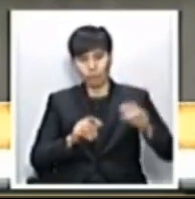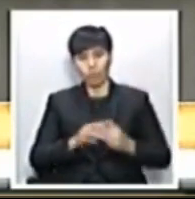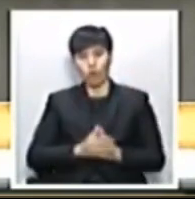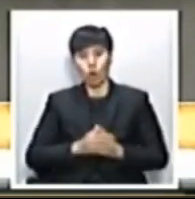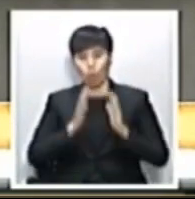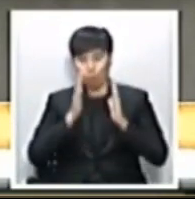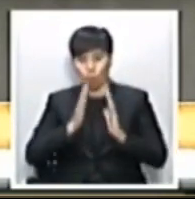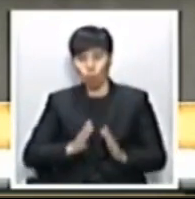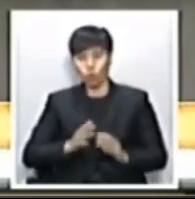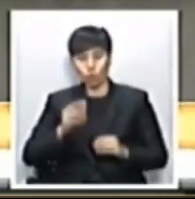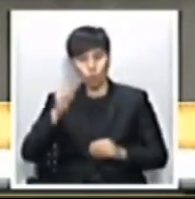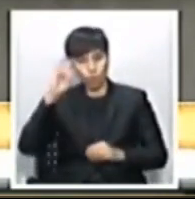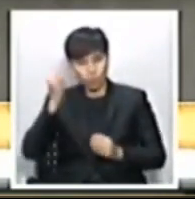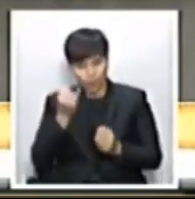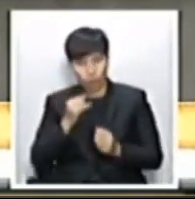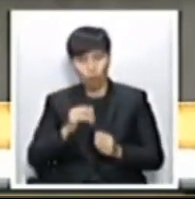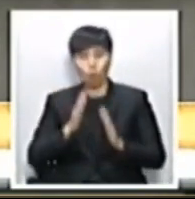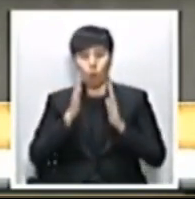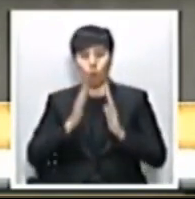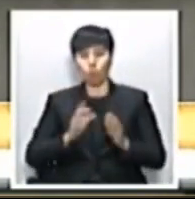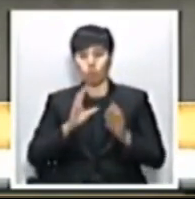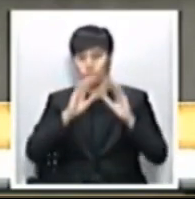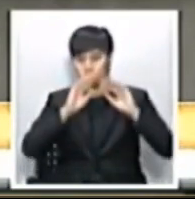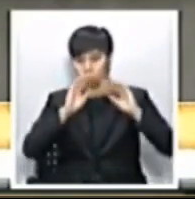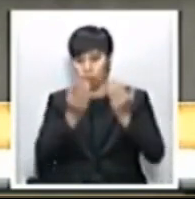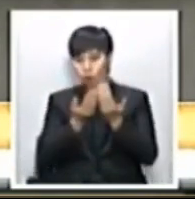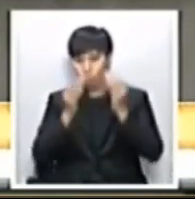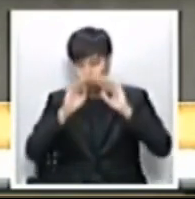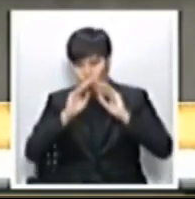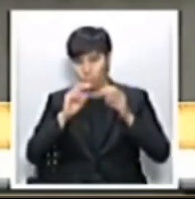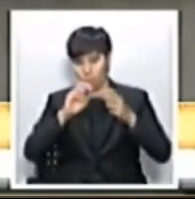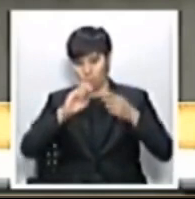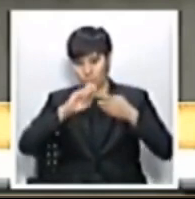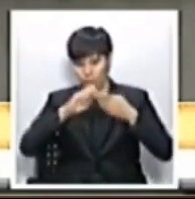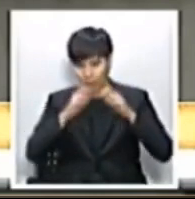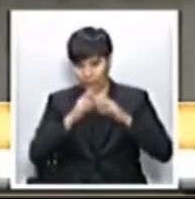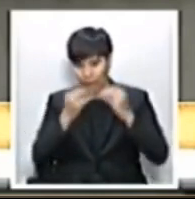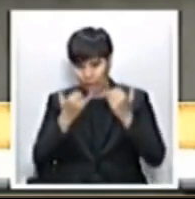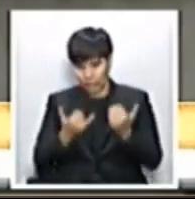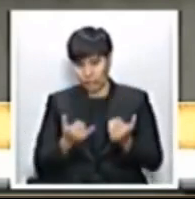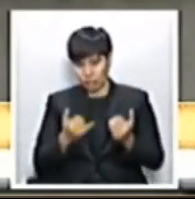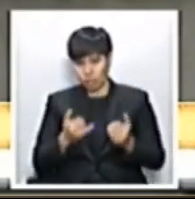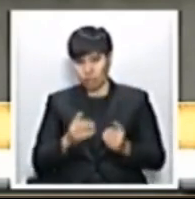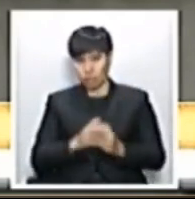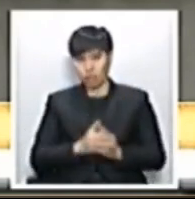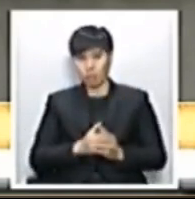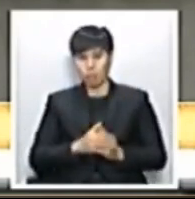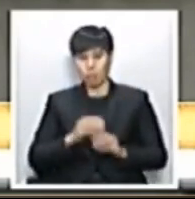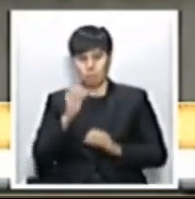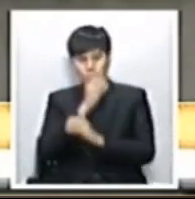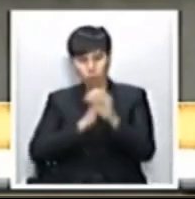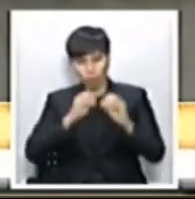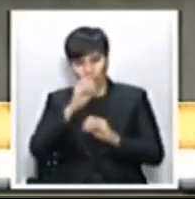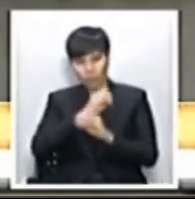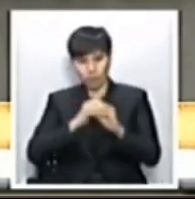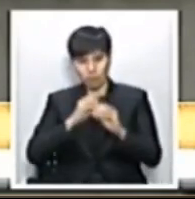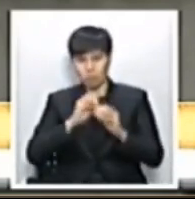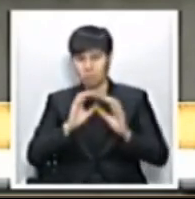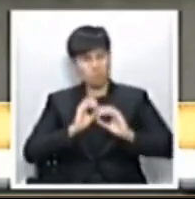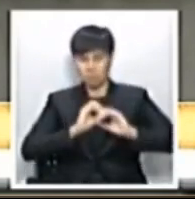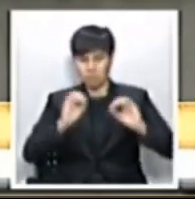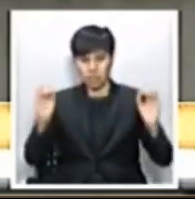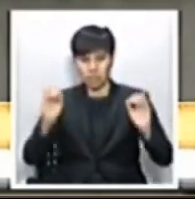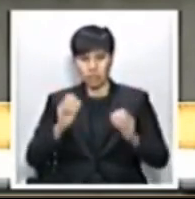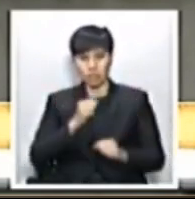ยหรือคนในครอบครัวปัญหานี้จึงเป็นภัยเงียบที่คุกคามความปลอดภัยของสังคม